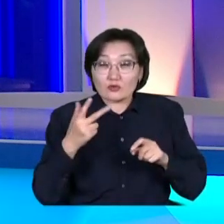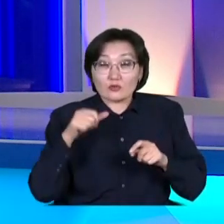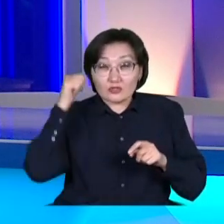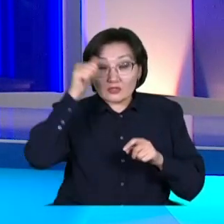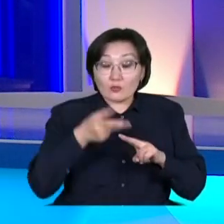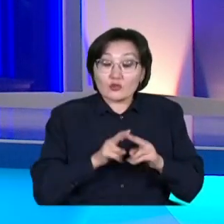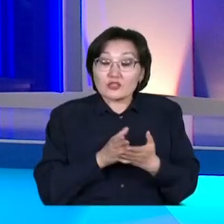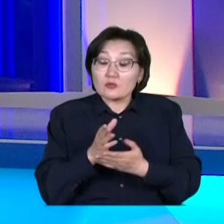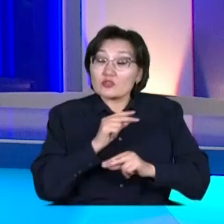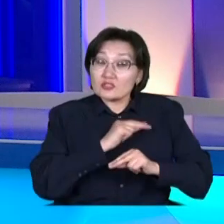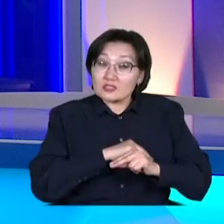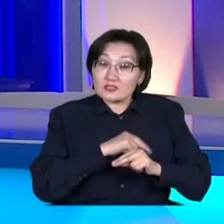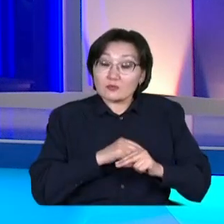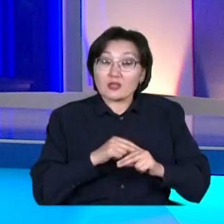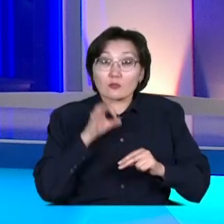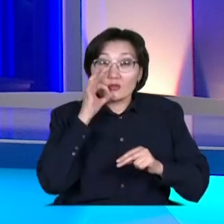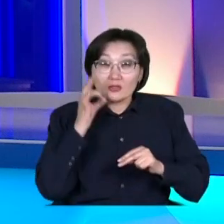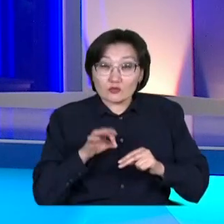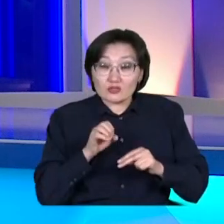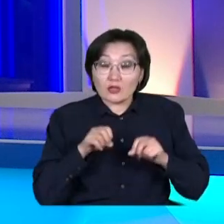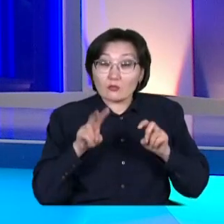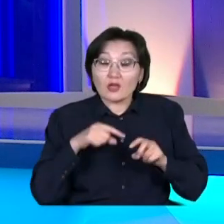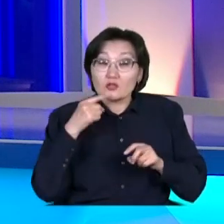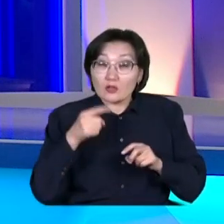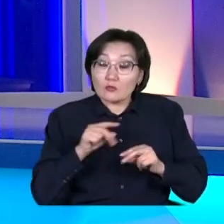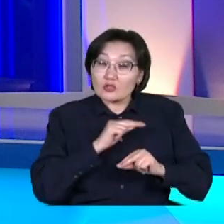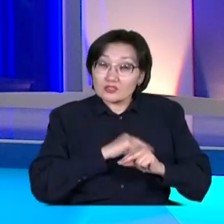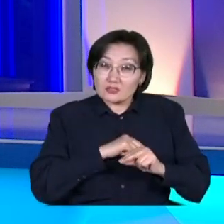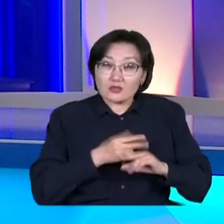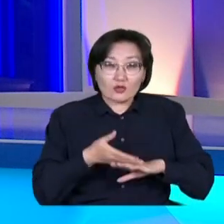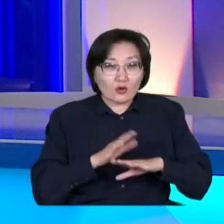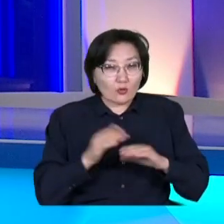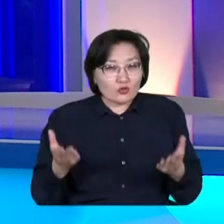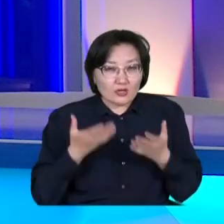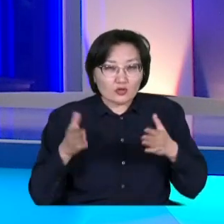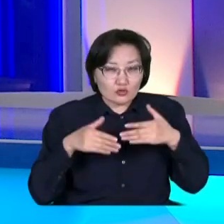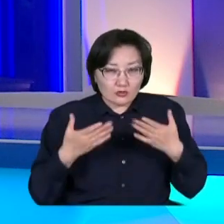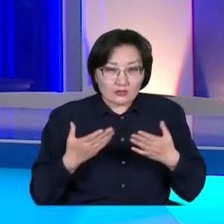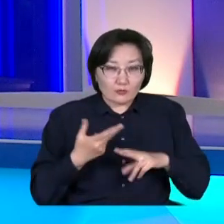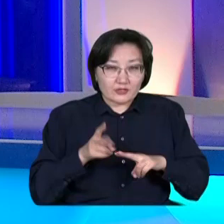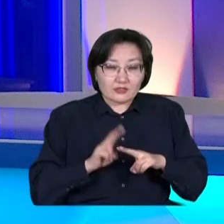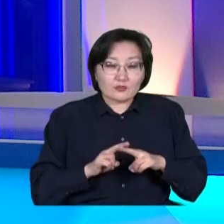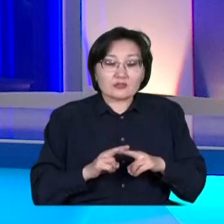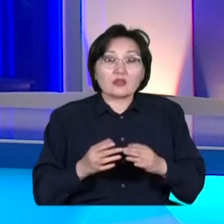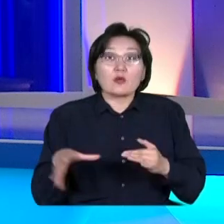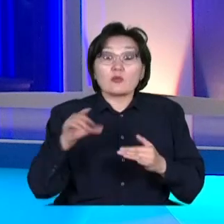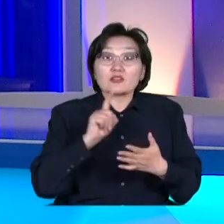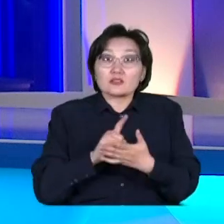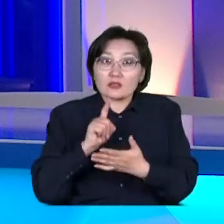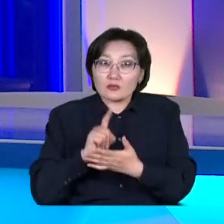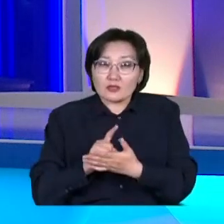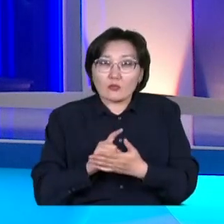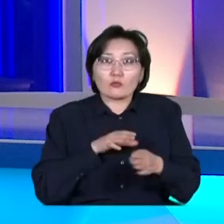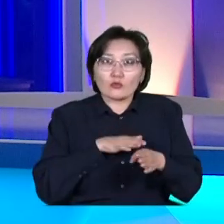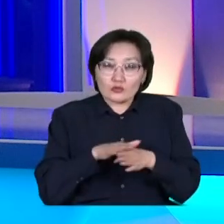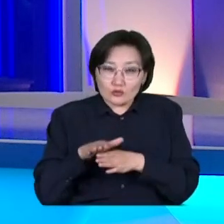осы салада қызмет етіп жүрген тәжірибелі маманның айтуынша, жұмыстың ауыр жеңілі жоқ. Сондықтан артылған міндетті бөліп жармаймыз